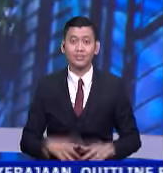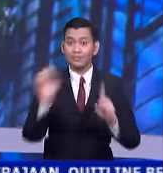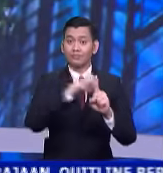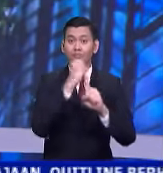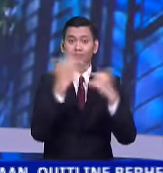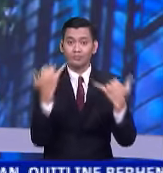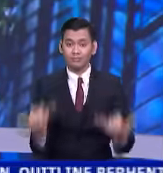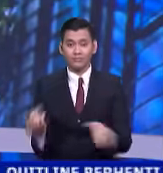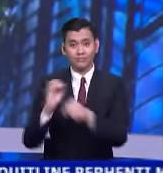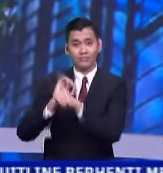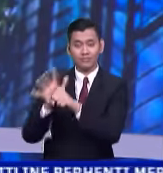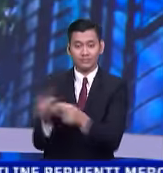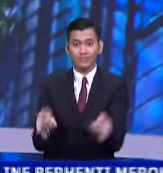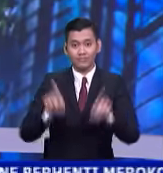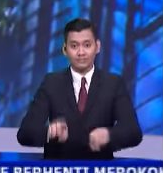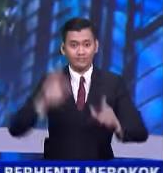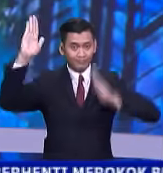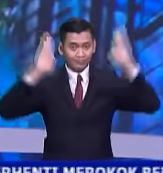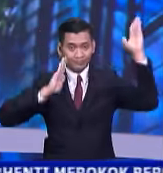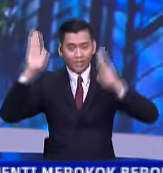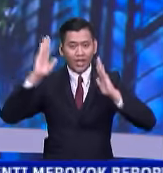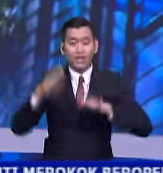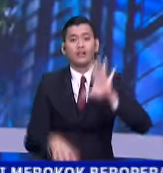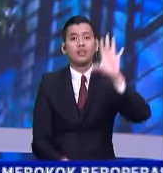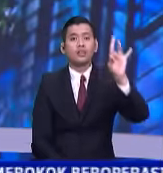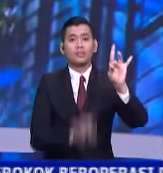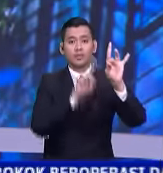Situasi terkini COVID-19 dalam negara.